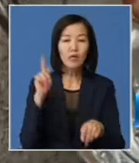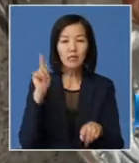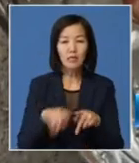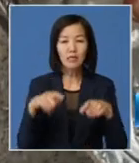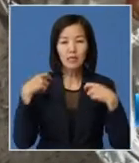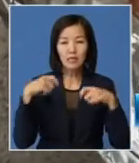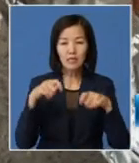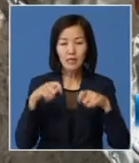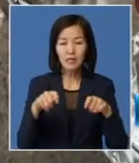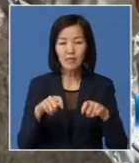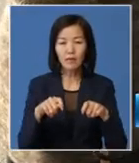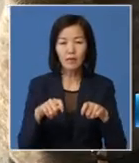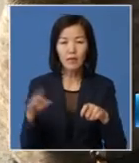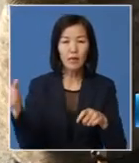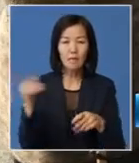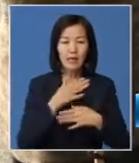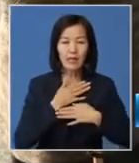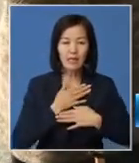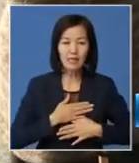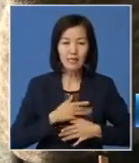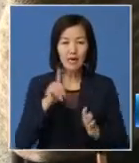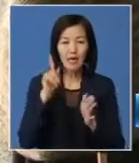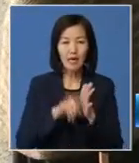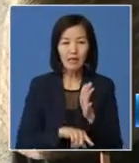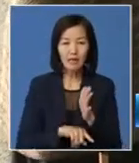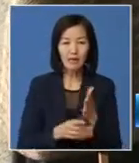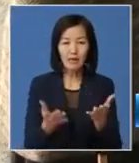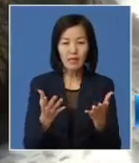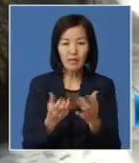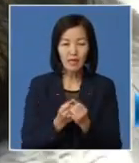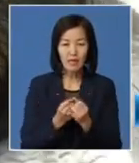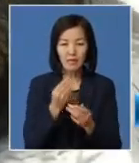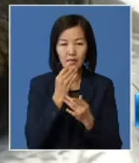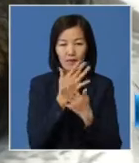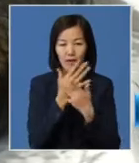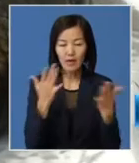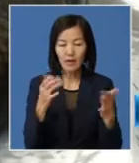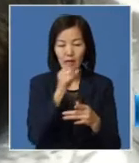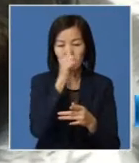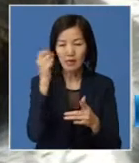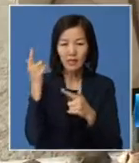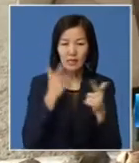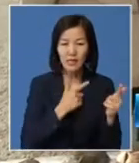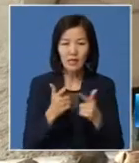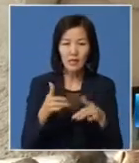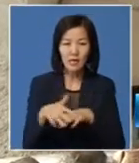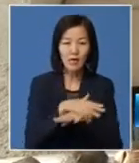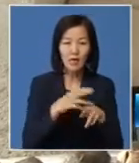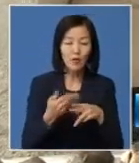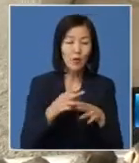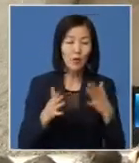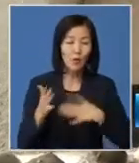табыс тапқан сатушылар дән риза. Ал арзан бағамен азық түлік өнімдерін алып, қысқа қам жасаған ағайын тіптен